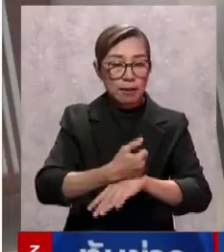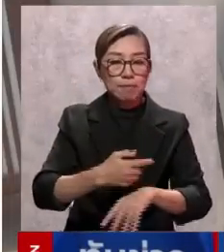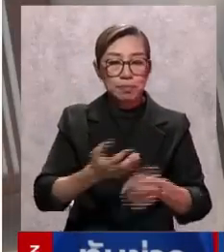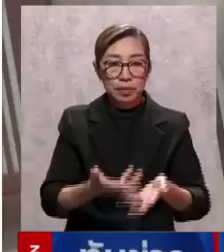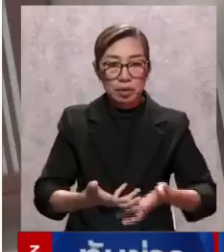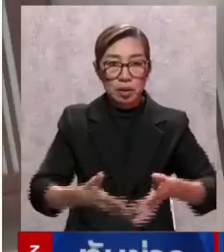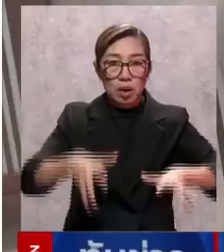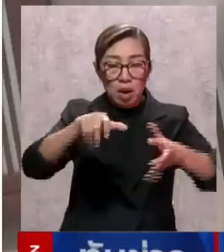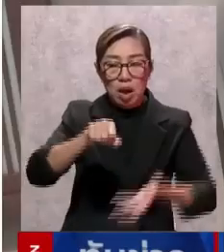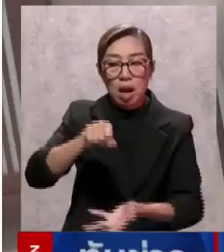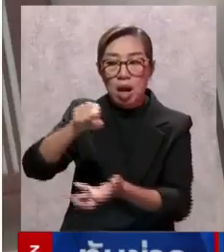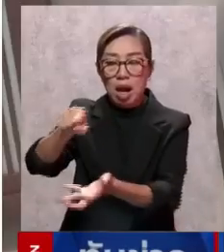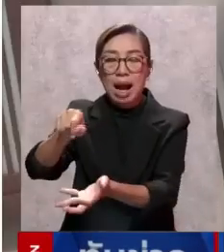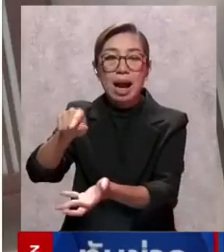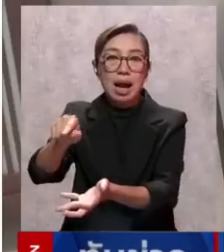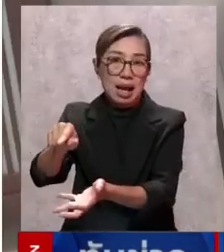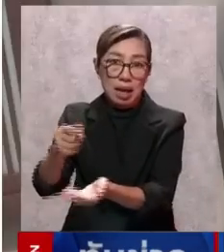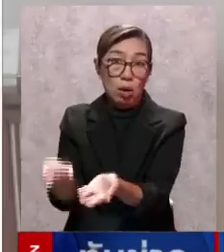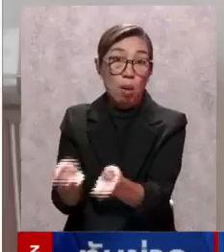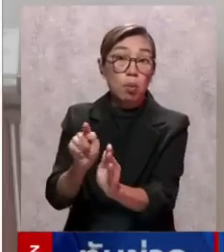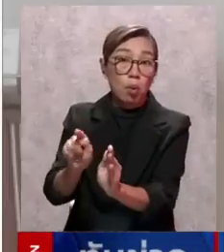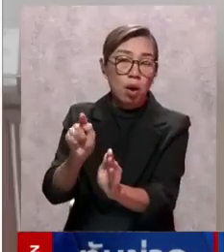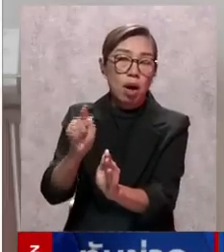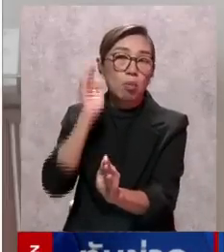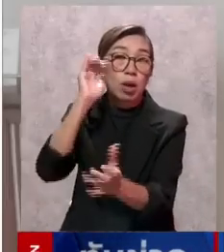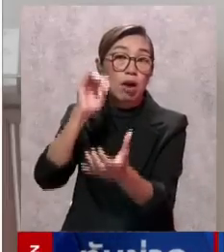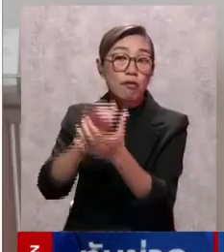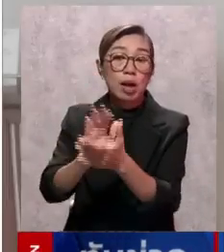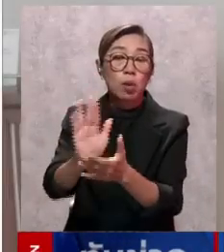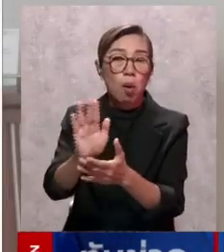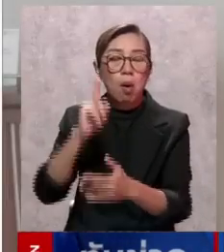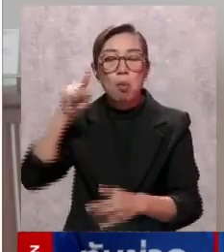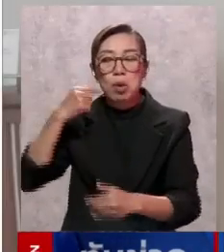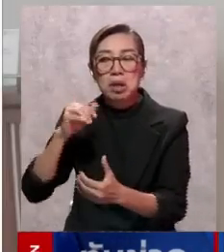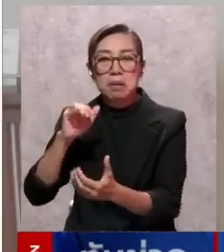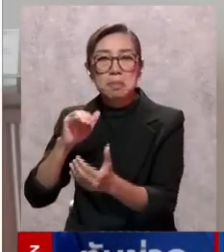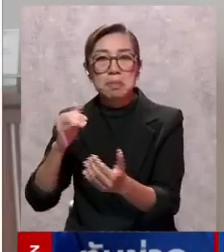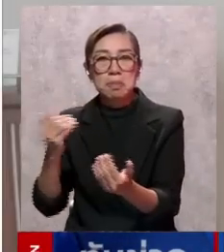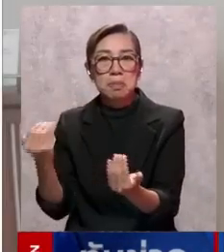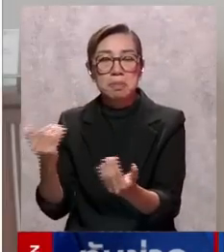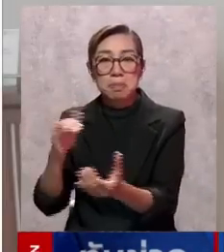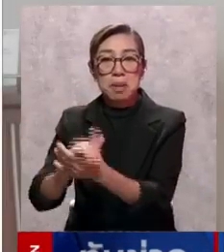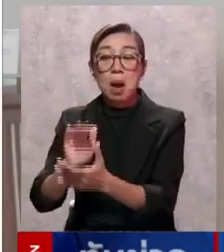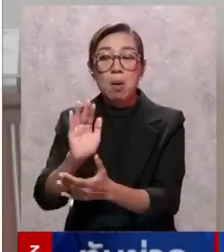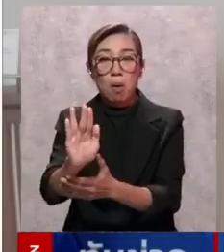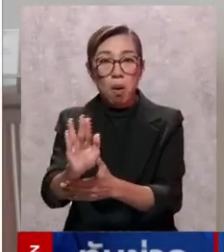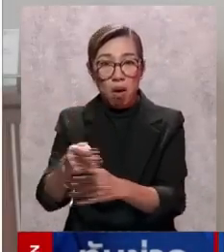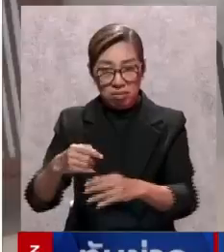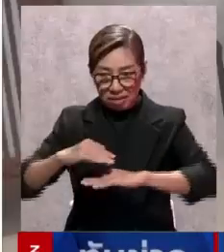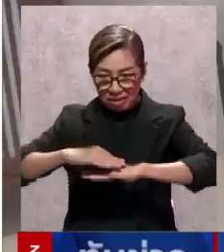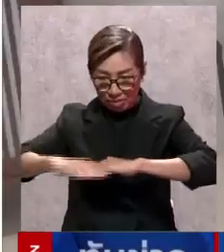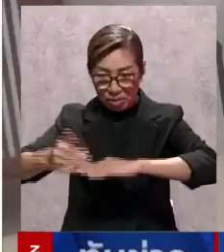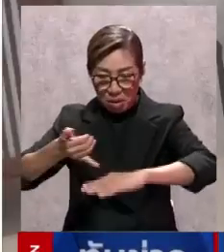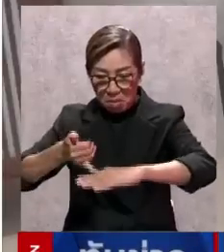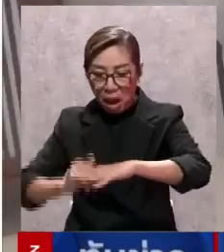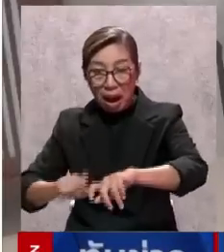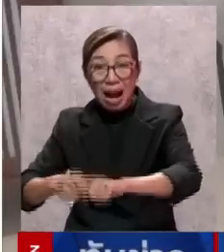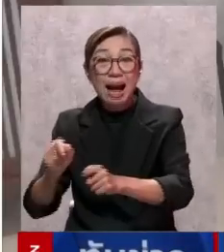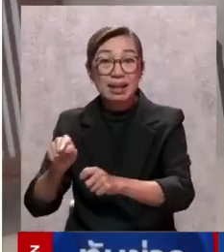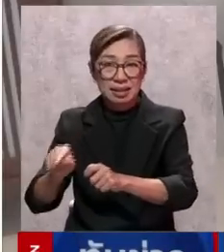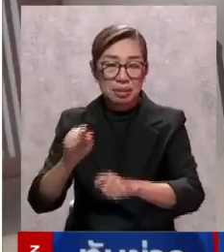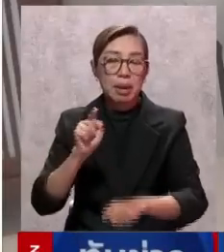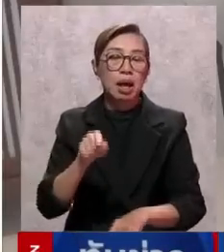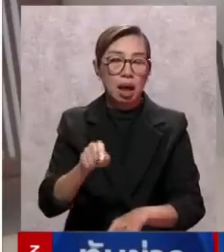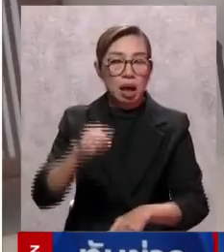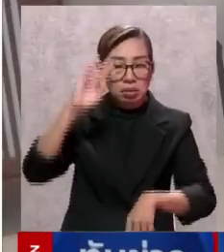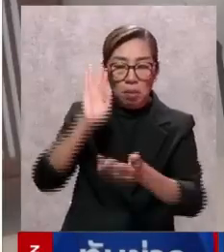พันนีนะคะที่ประสบอุบัติเหตุถูกบันไดทางเลื่อนเนี่ยมันดูดขาลงไปแล้วก็ขาขาดคุณผู้ชมพันตำรวจเ